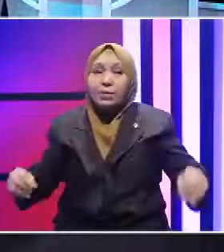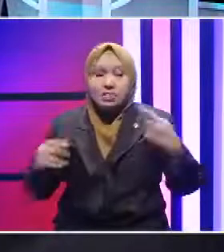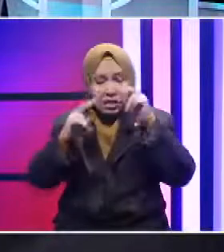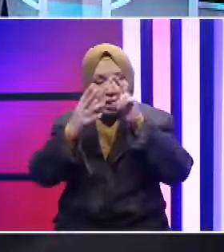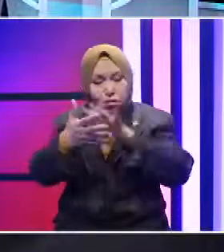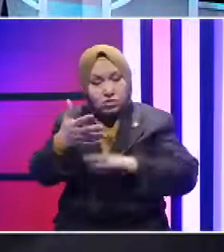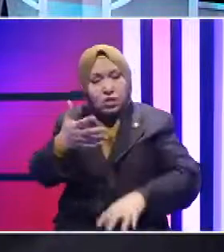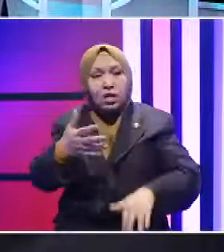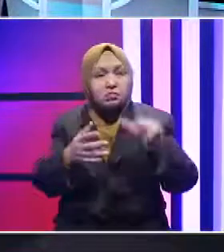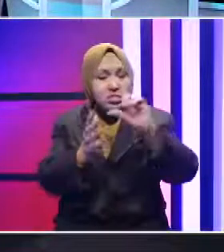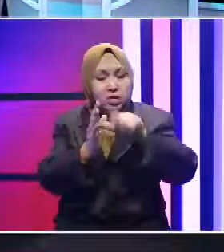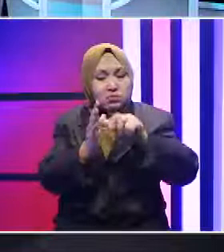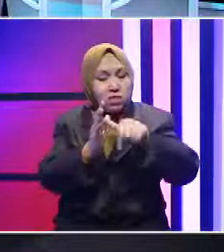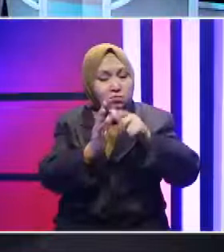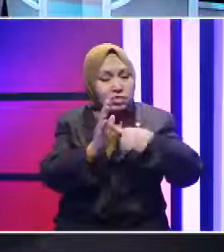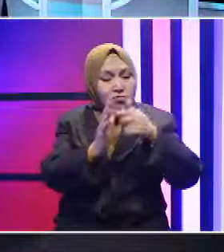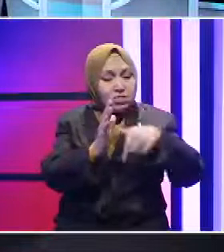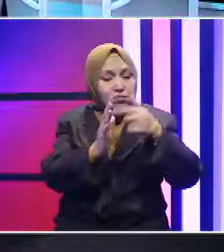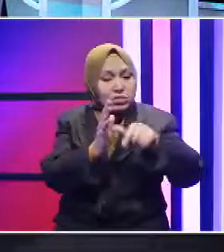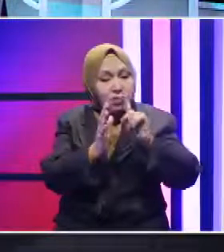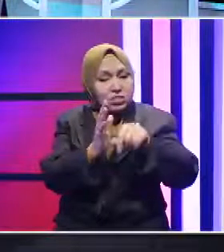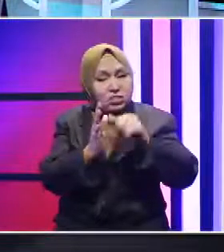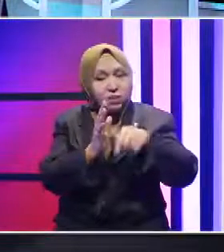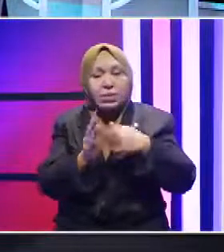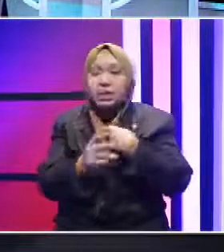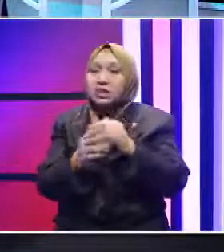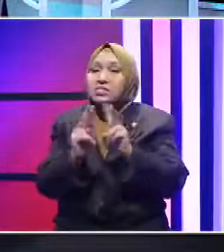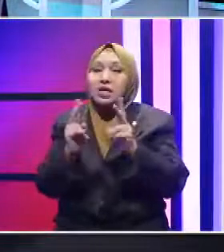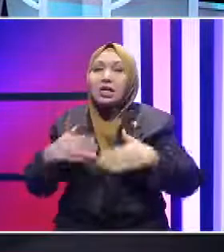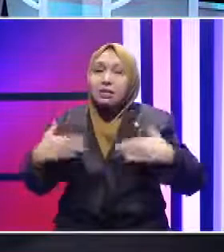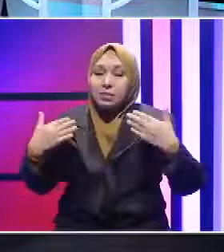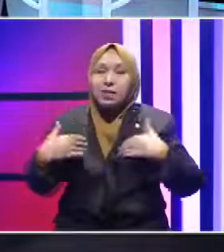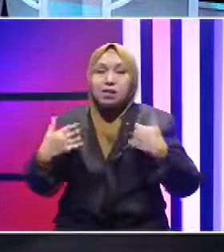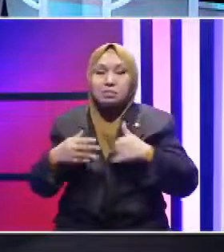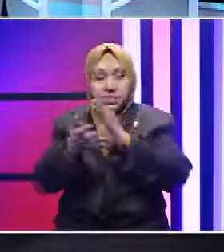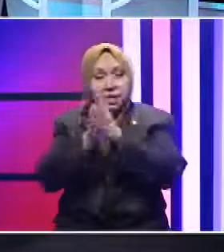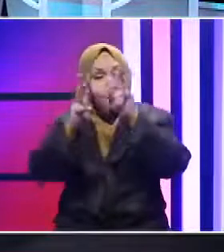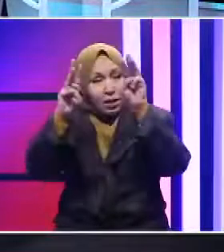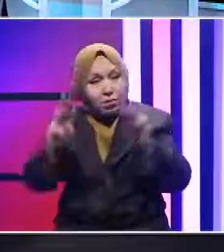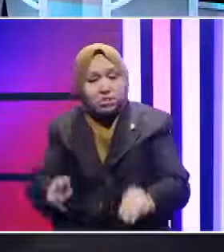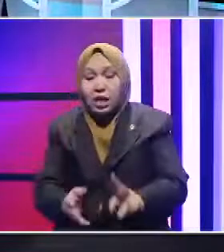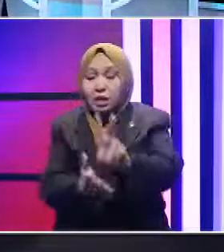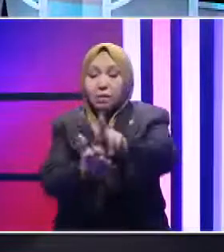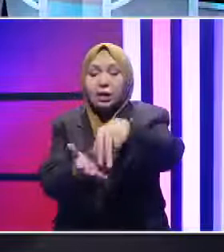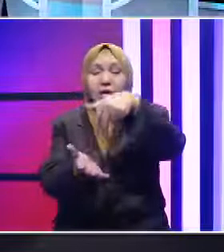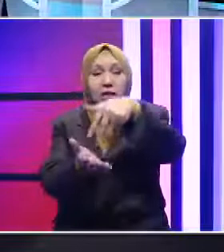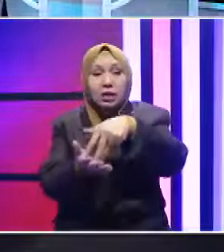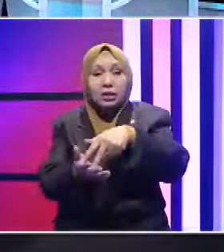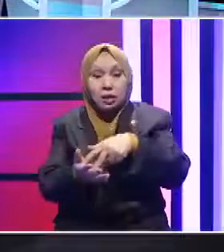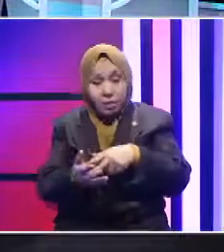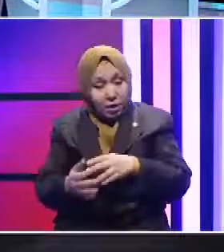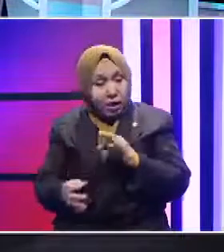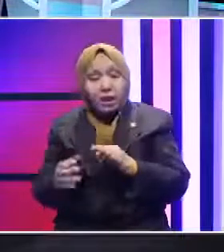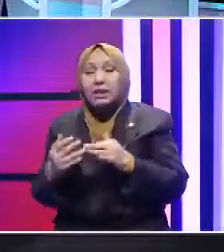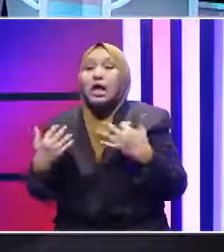senarai sejam. Memang kita amat gembira sebagai seorang manusia, ya, yang dibangkitkan. Pada waktu takut semua ustaz